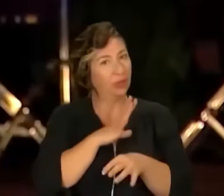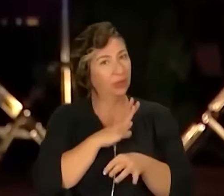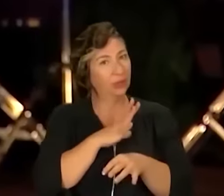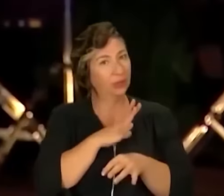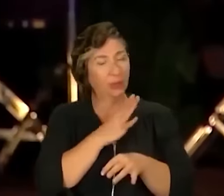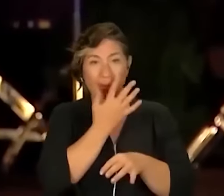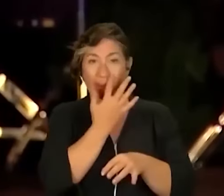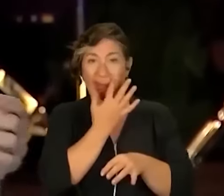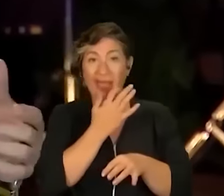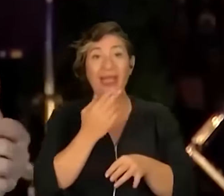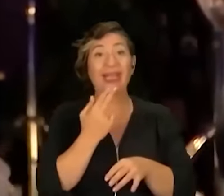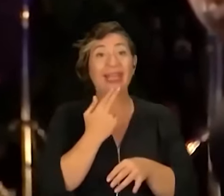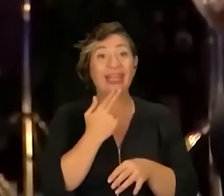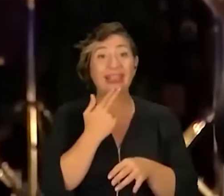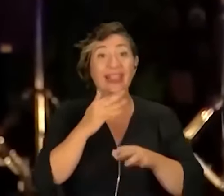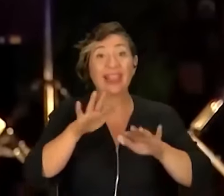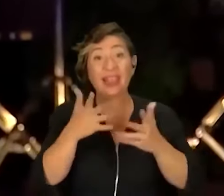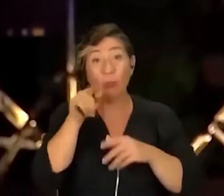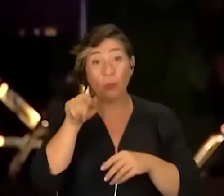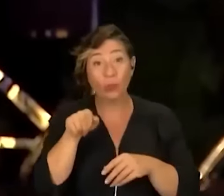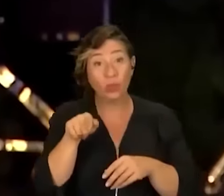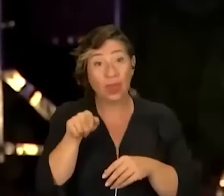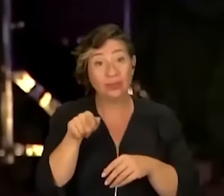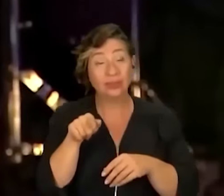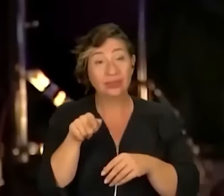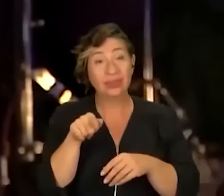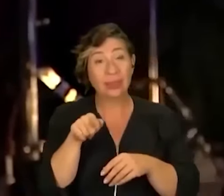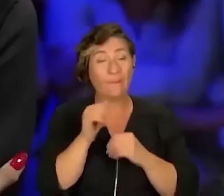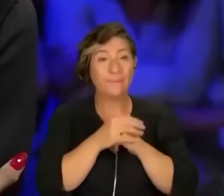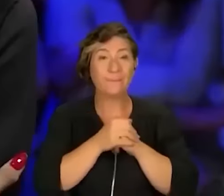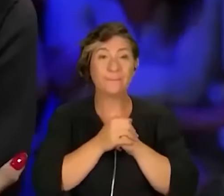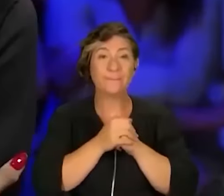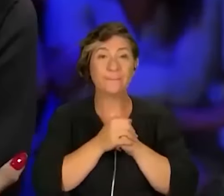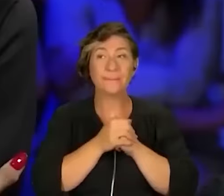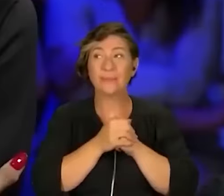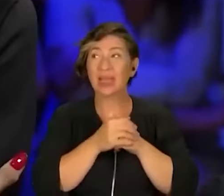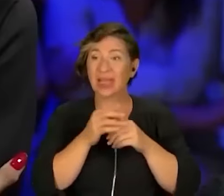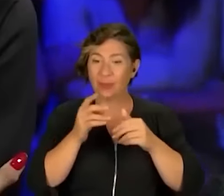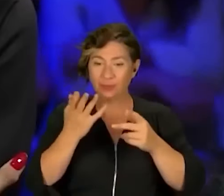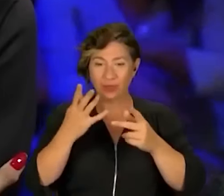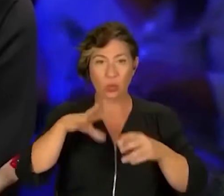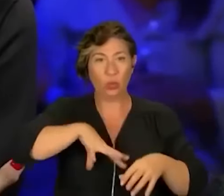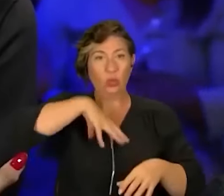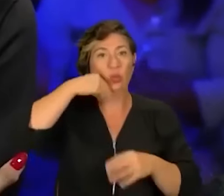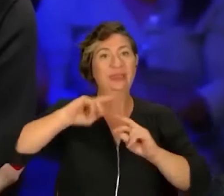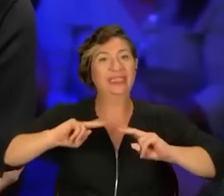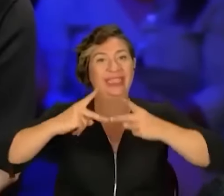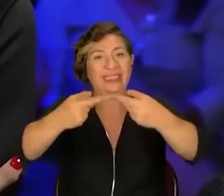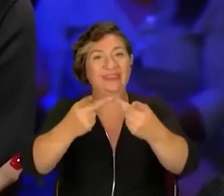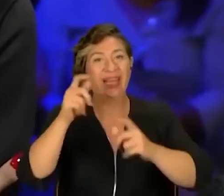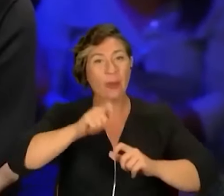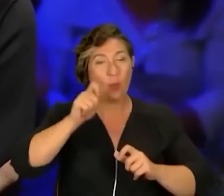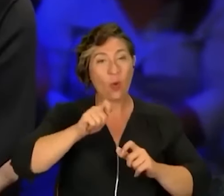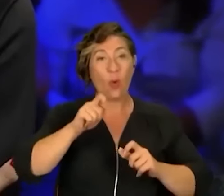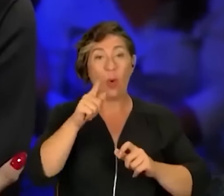var yani kadın ya bundan ya bundan bir e transfer yapıyor ruh transferi yapıyor yani o